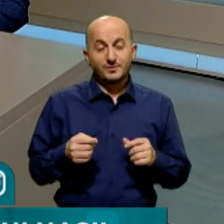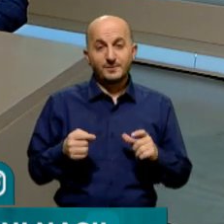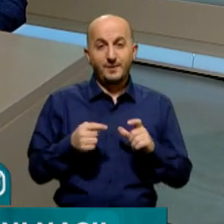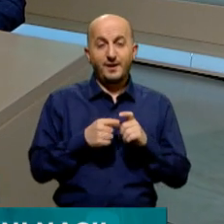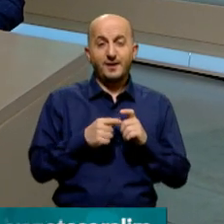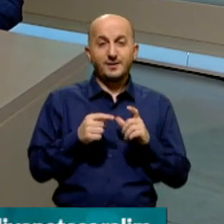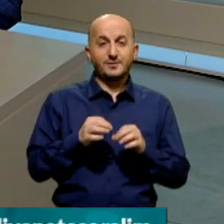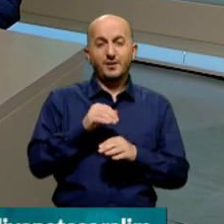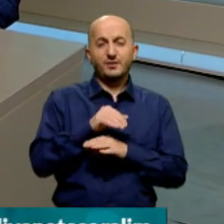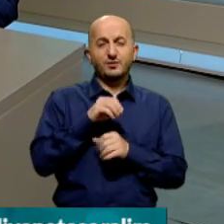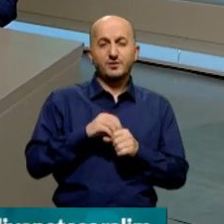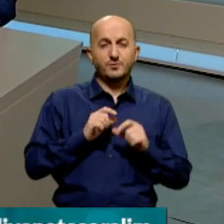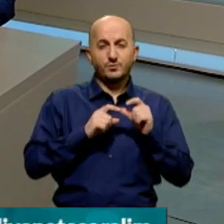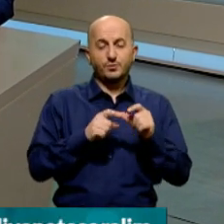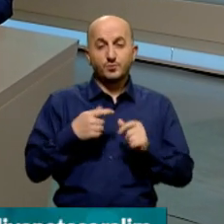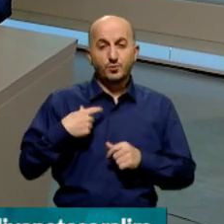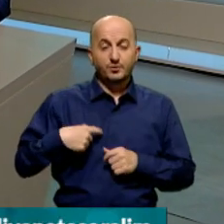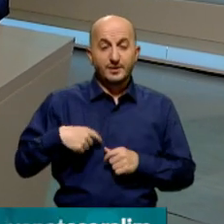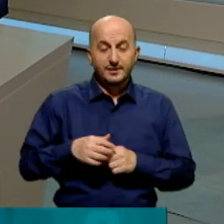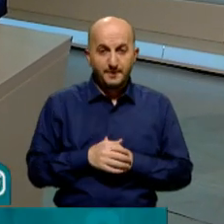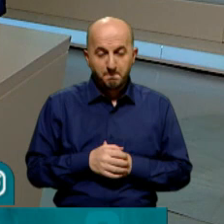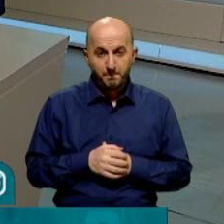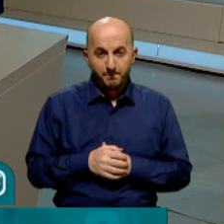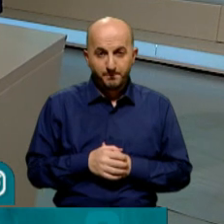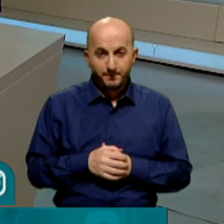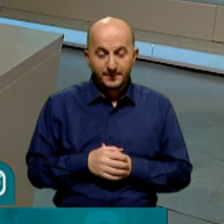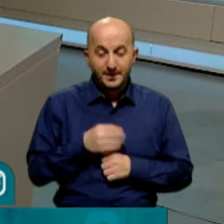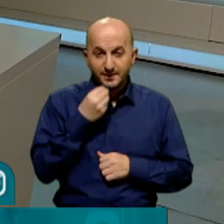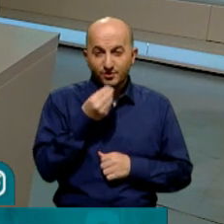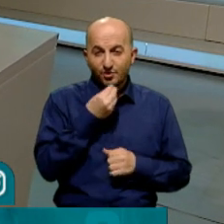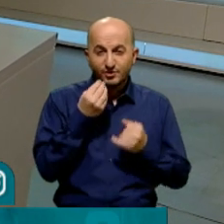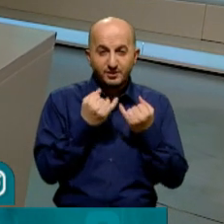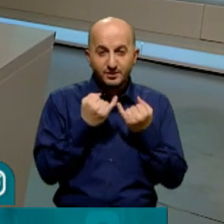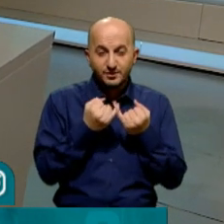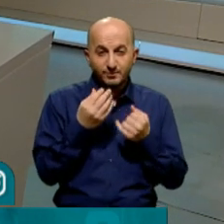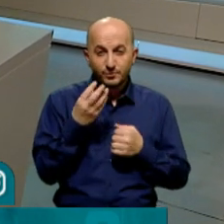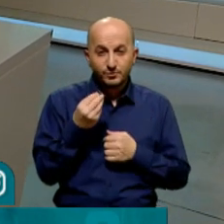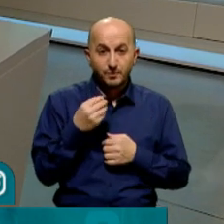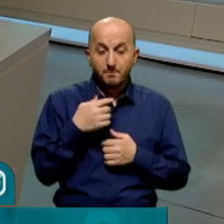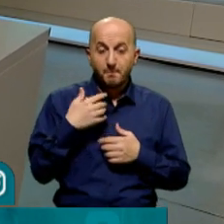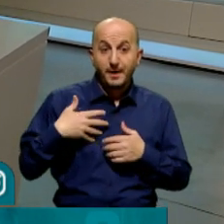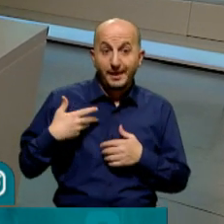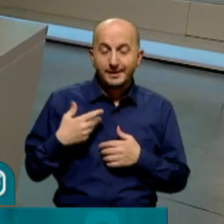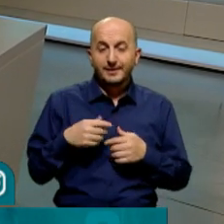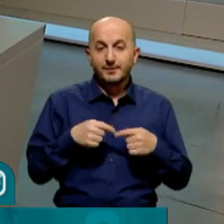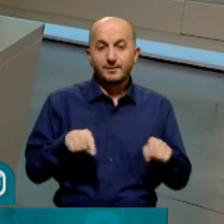hayatın içinden bir soru sormuş. Özellikle belki genç kardeşlerimizin de çok ilgi gösterdiği bir